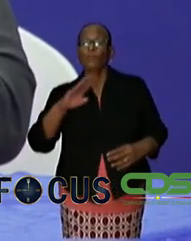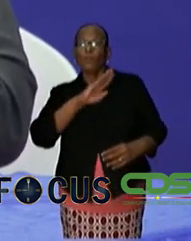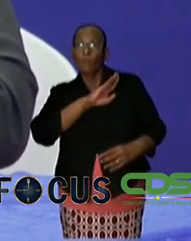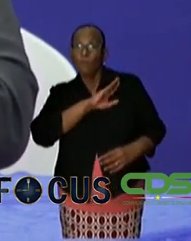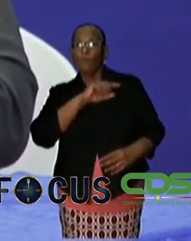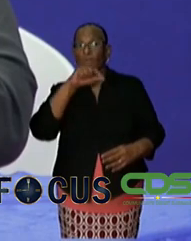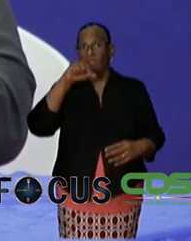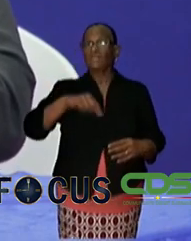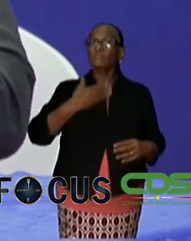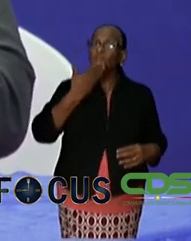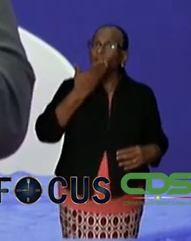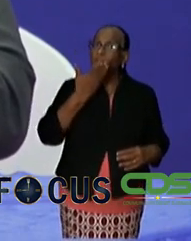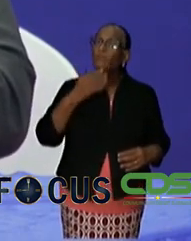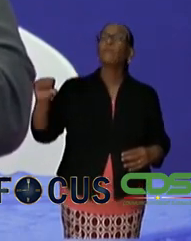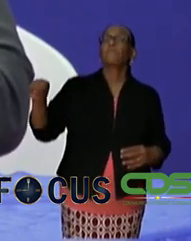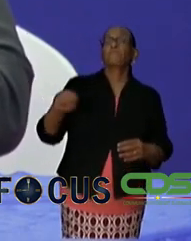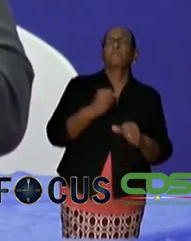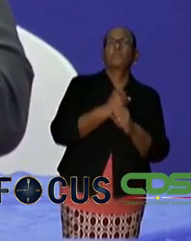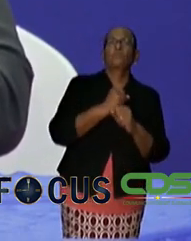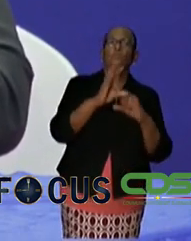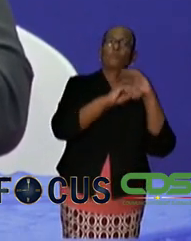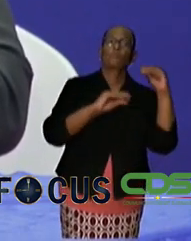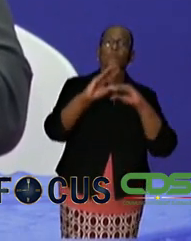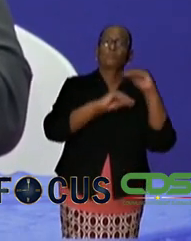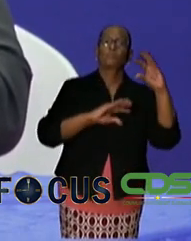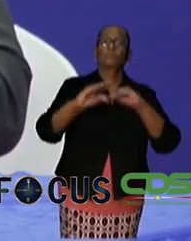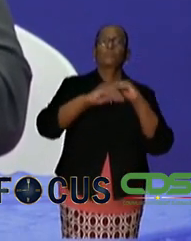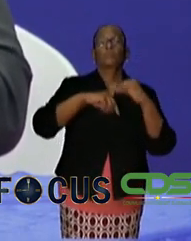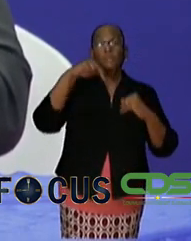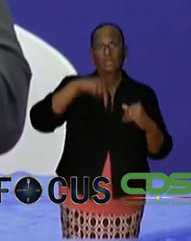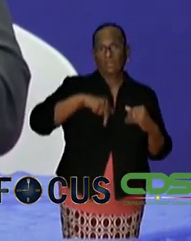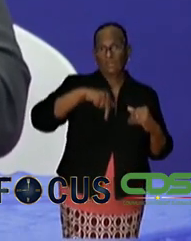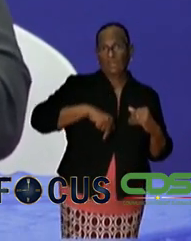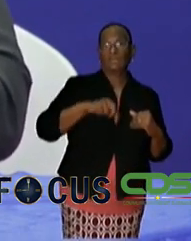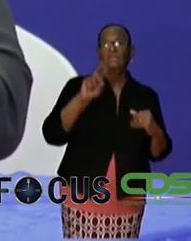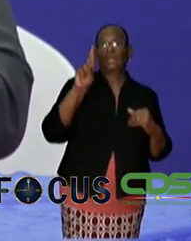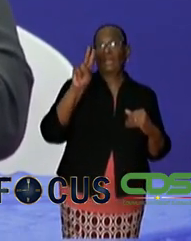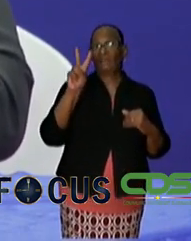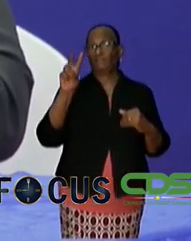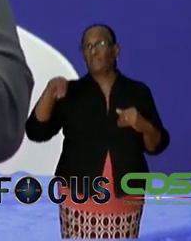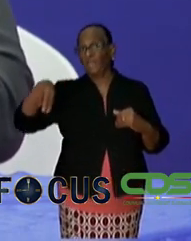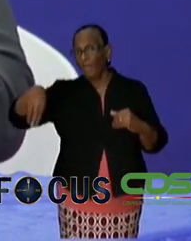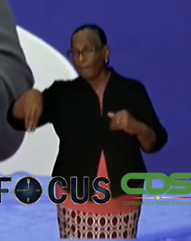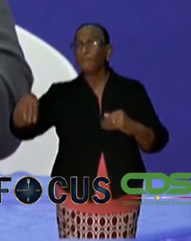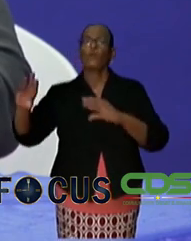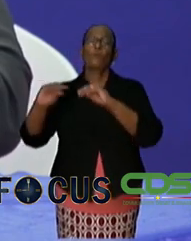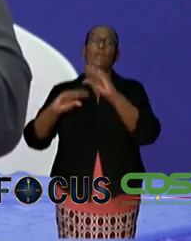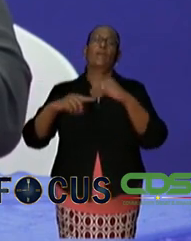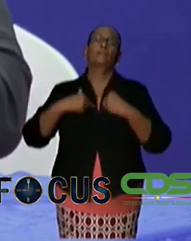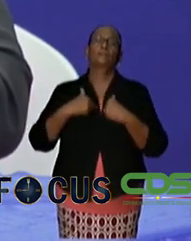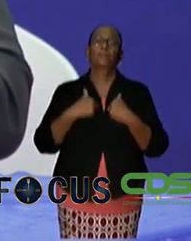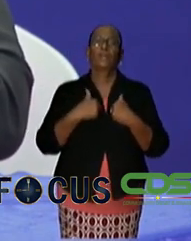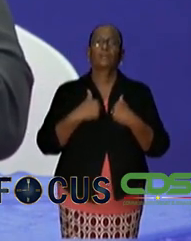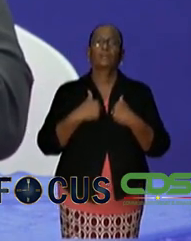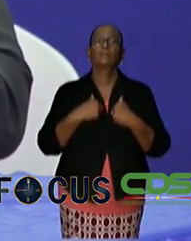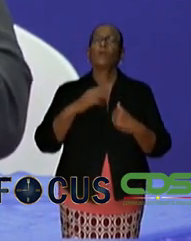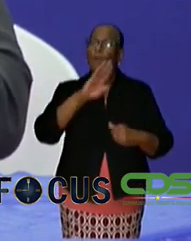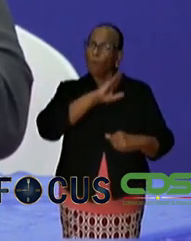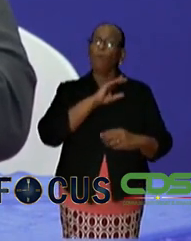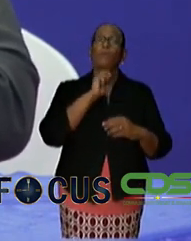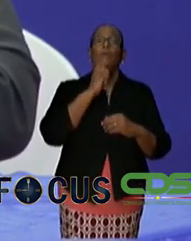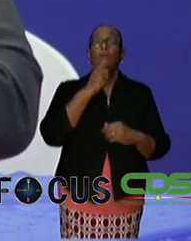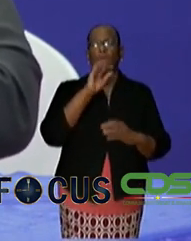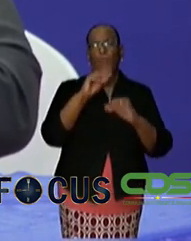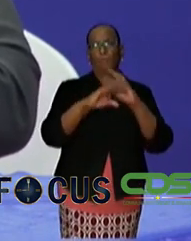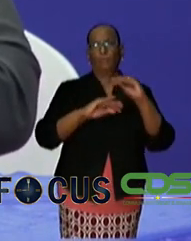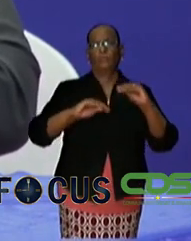vraagstuk meegenomen. We hebben aangegeven dat we vandaag in de RVM dit zullen bespreken. Dat is ook ter sprake. Dat was